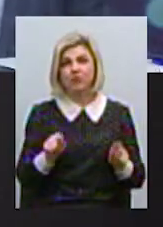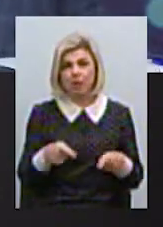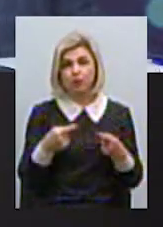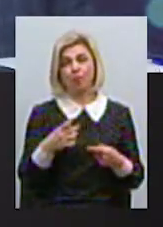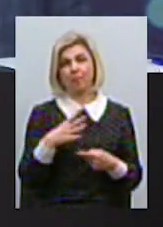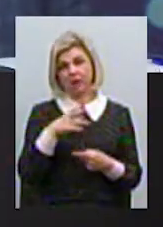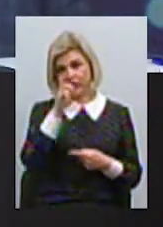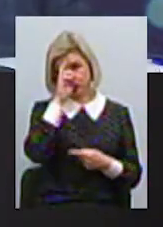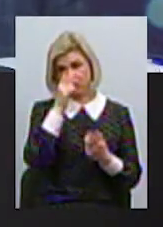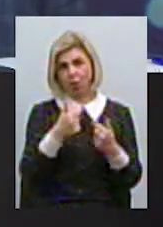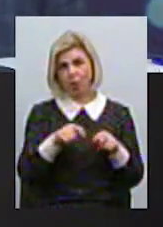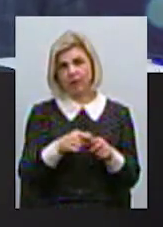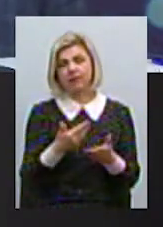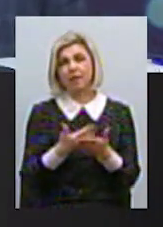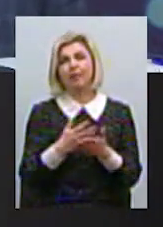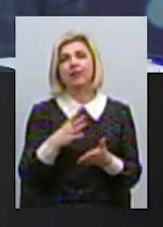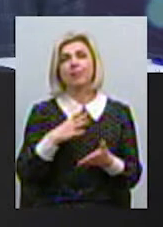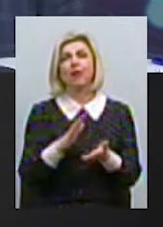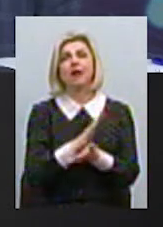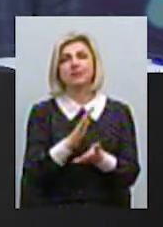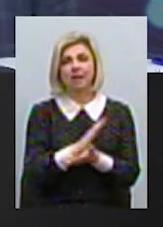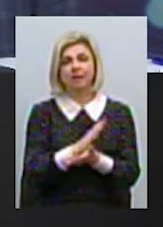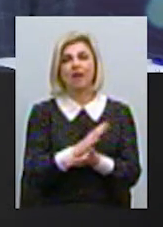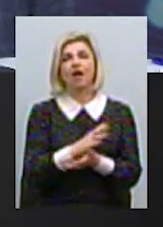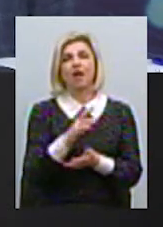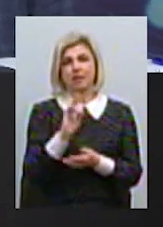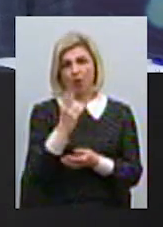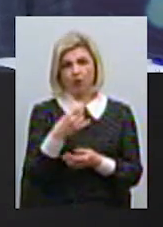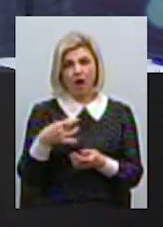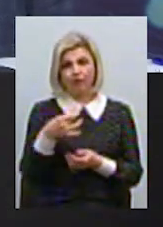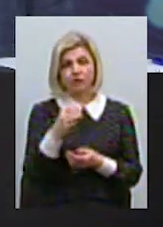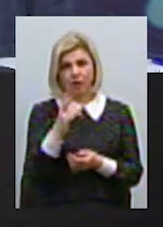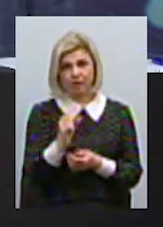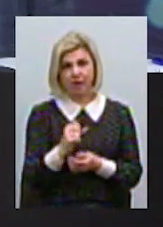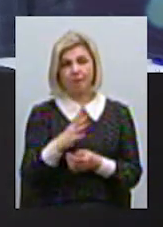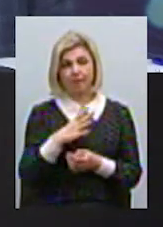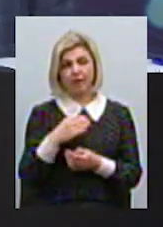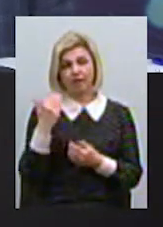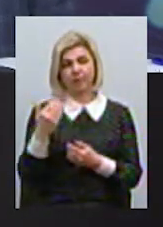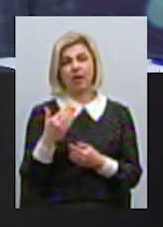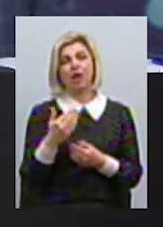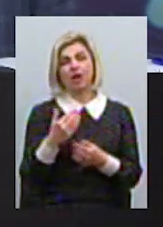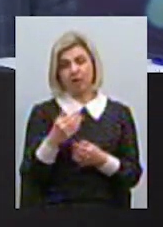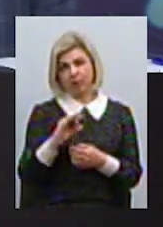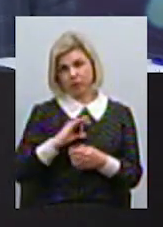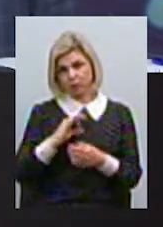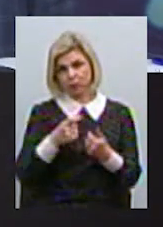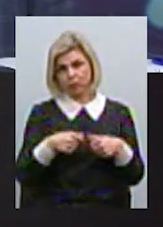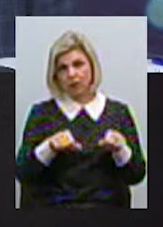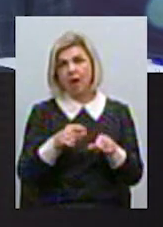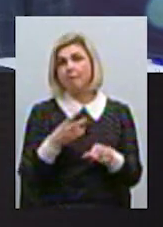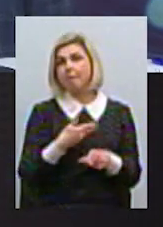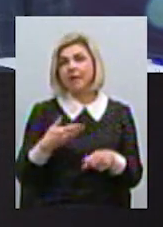були державні органи. Наприклад, була така газета «Права Миколаївщини». Засновником було головне територіальне управління юстиції. Ми її закрили, тому що ми не мали